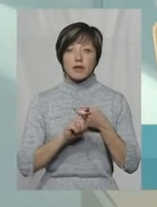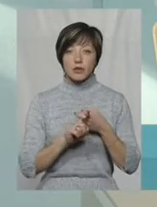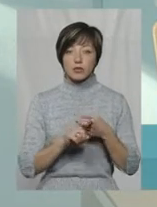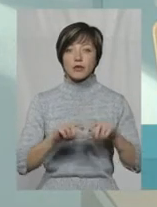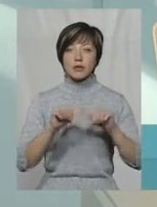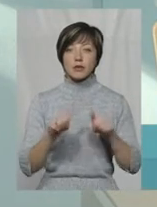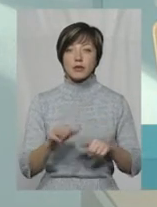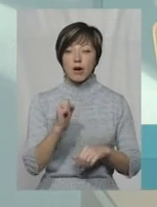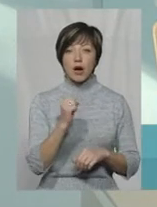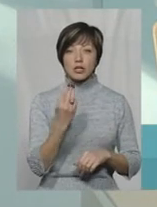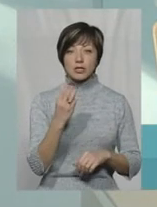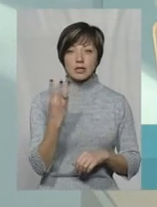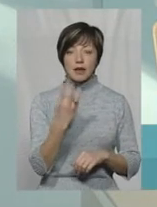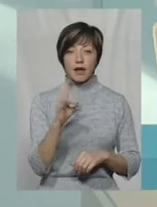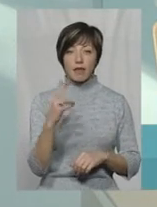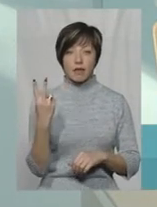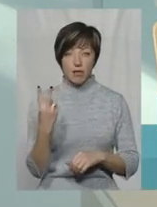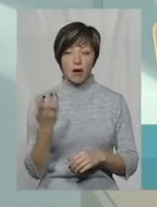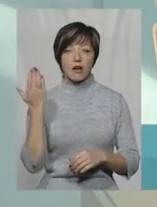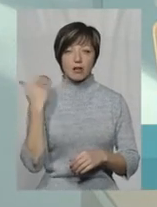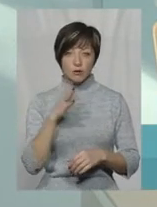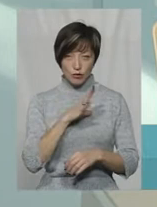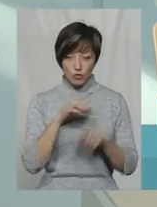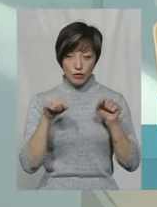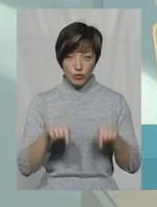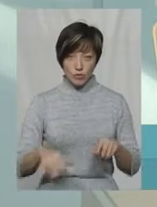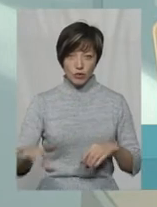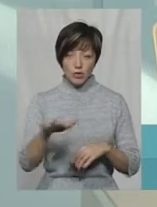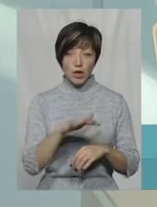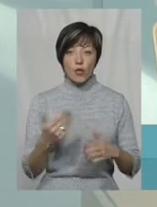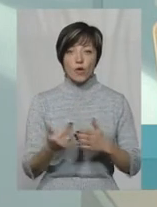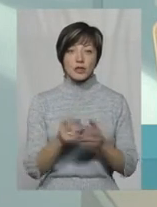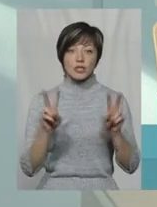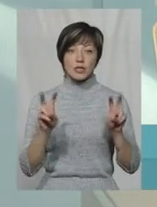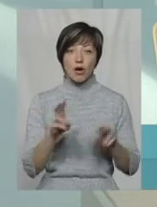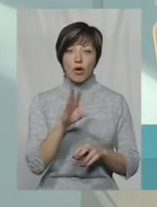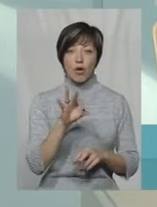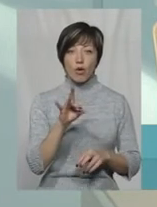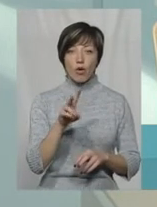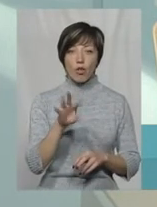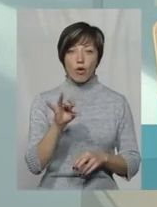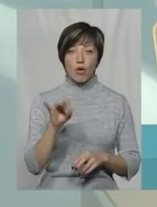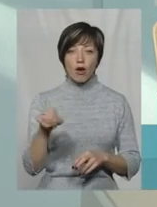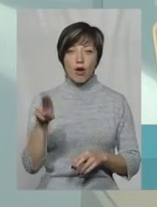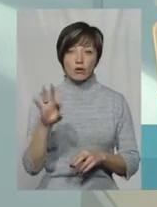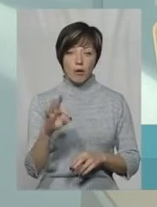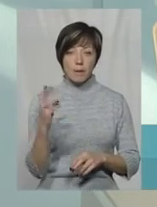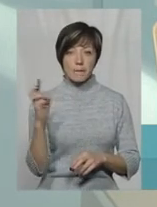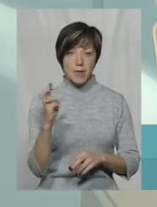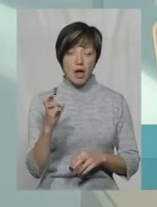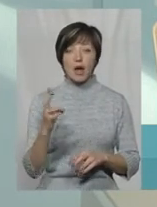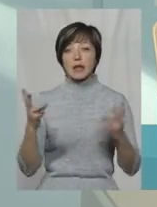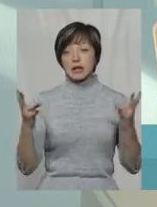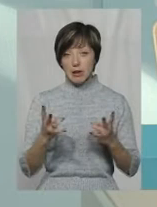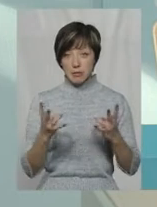типу H3N2 також ми стикалися. Дещо новий штам – оцей Колорадо Б, але